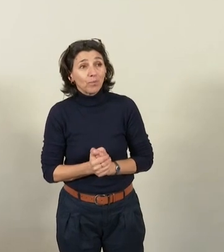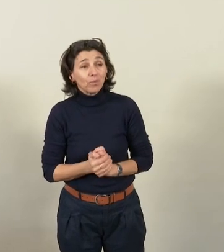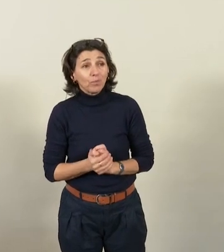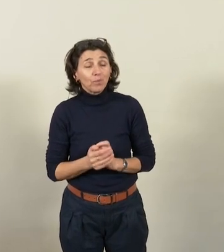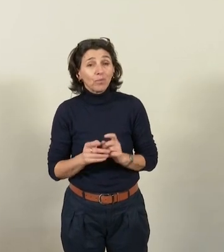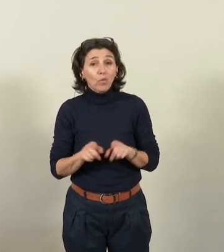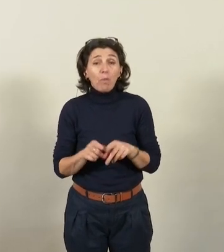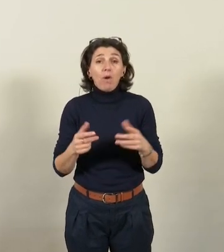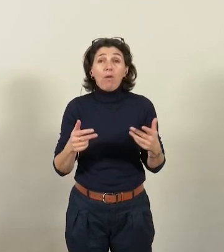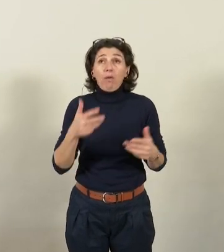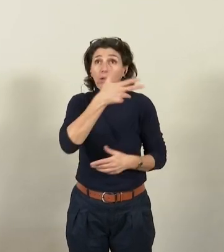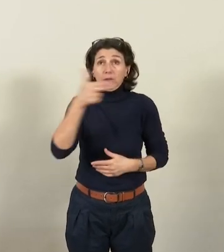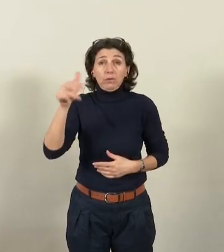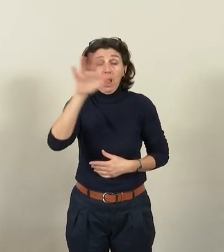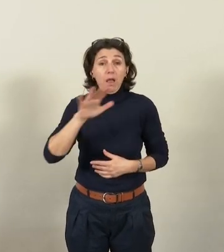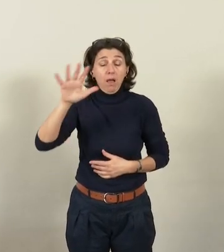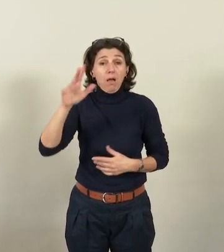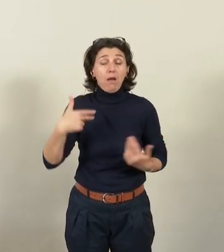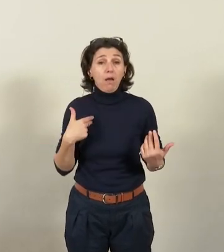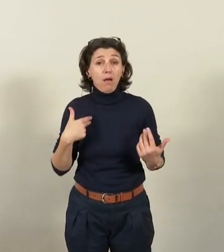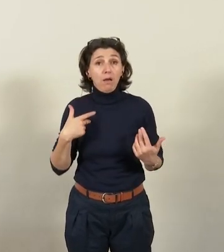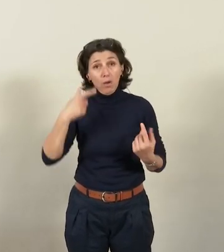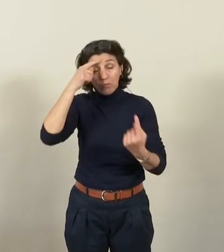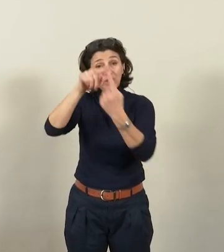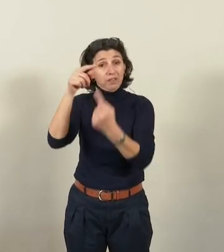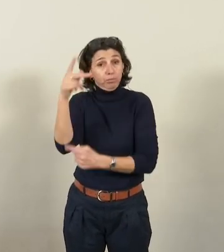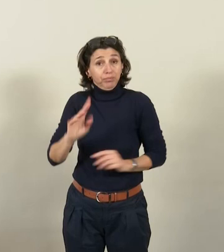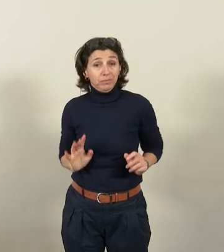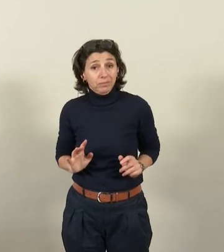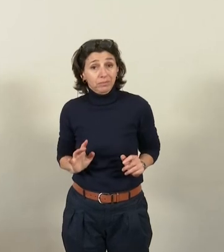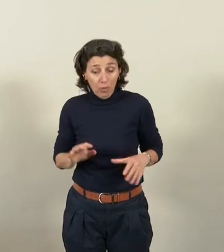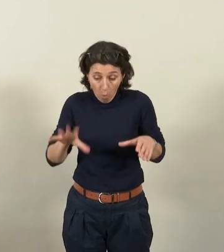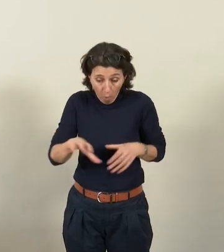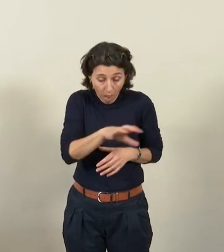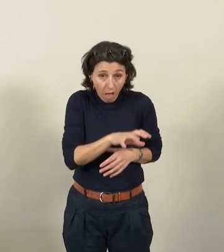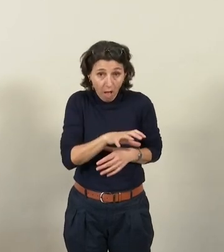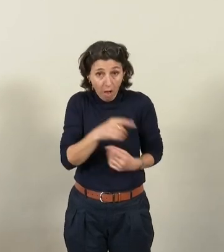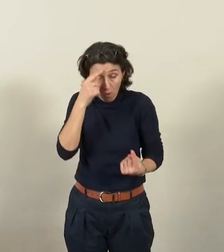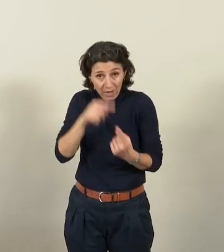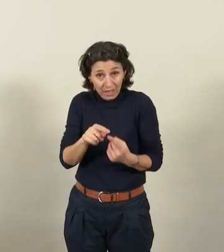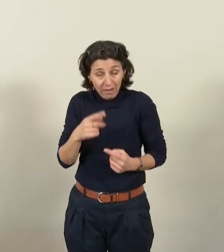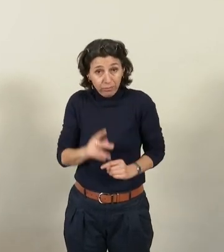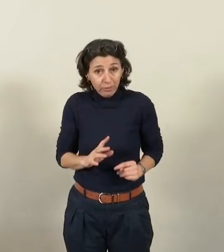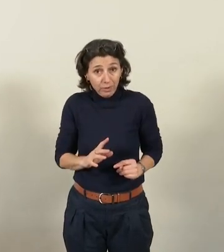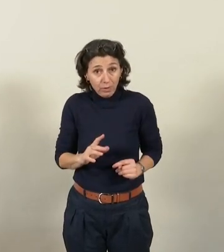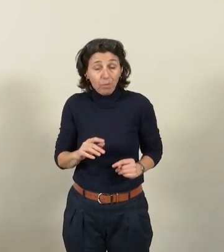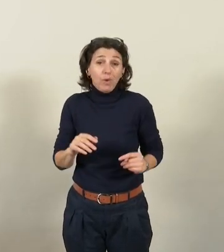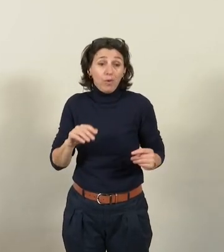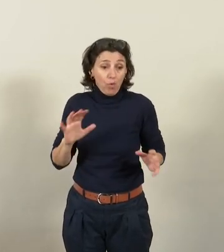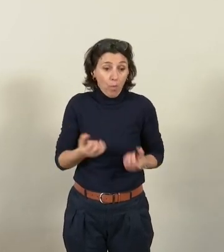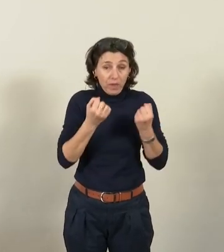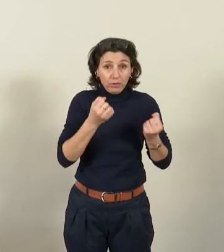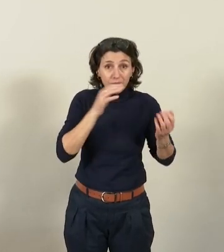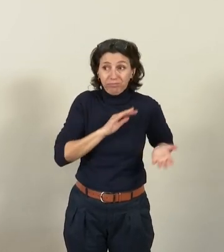national qui est c'est des objectifs normalement nationaux ni au niveau local où cette compétence a été transférée à la métropole